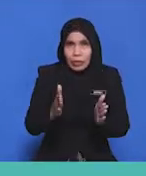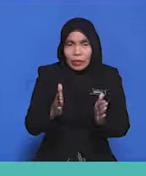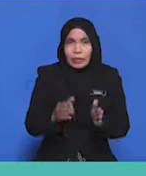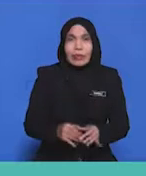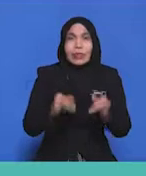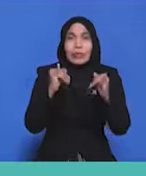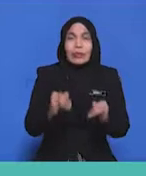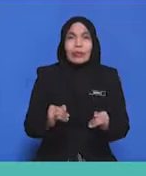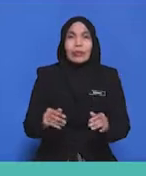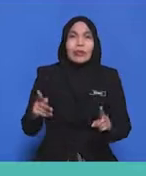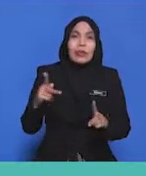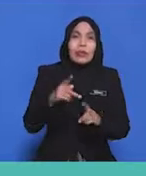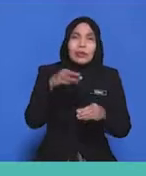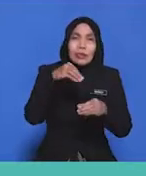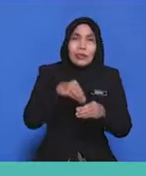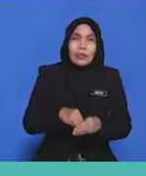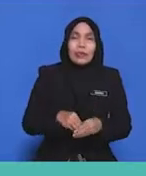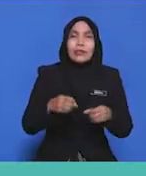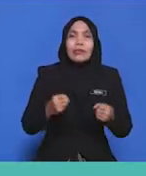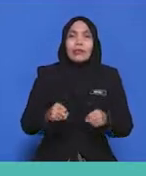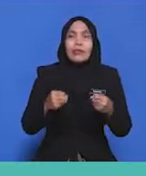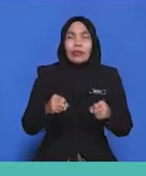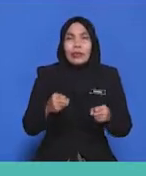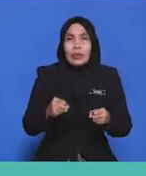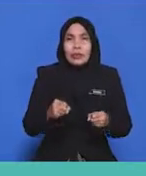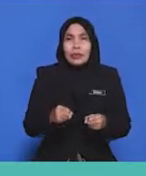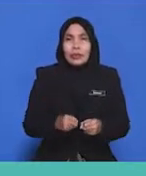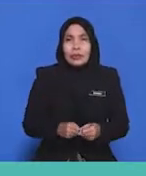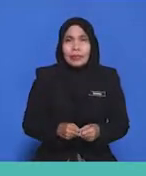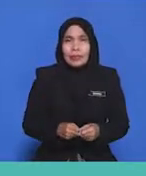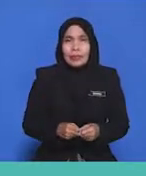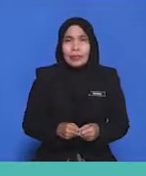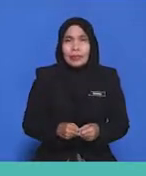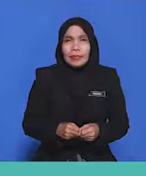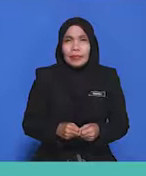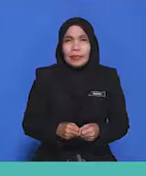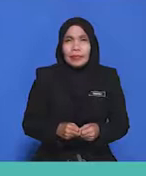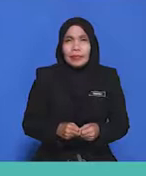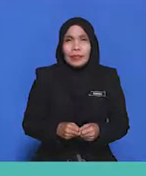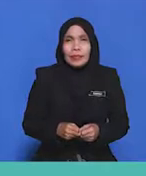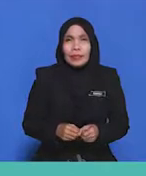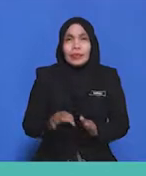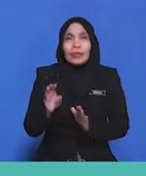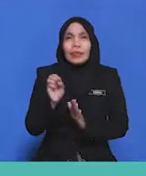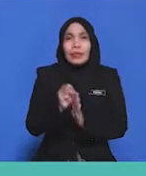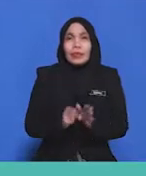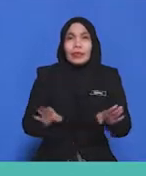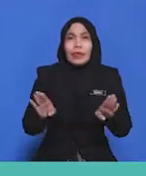juga boleh mempengaruhi individu untuk terlibat dalam sukan. Sebagai